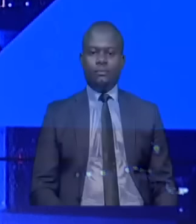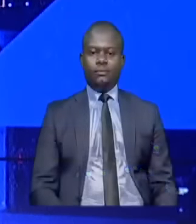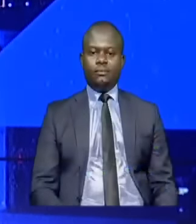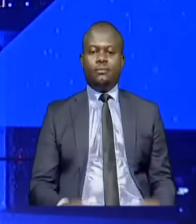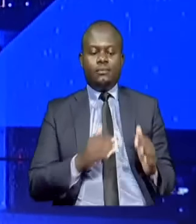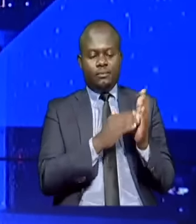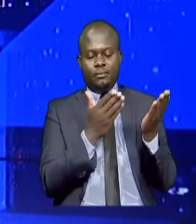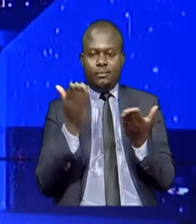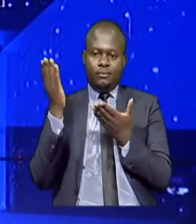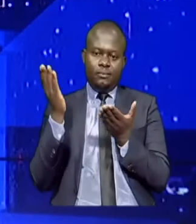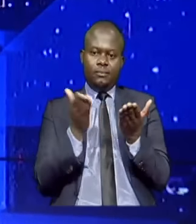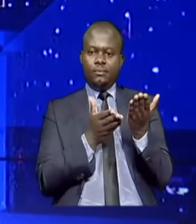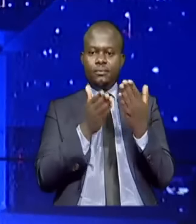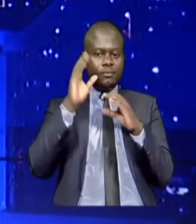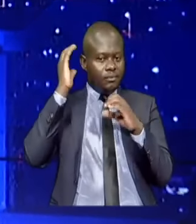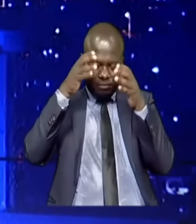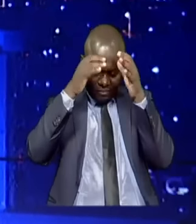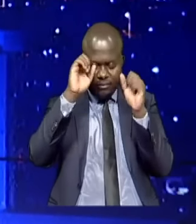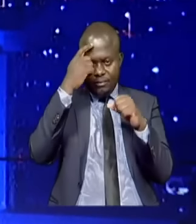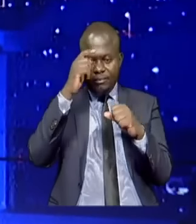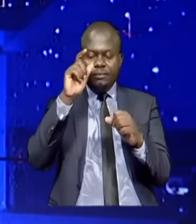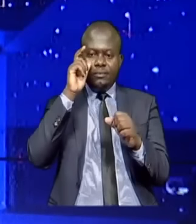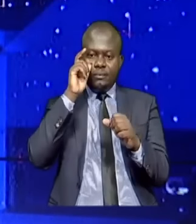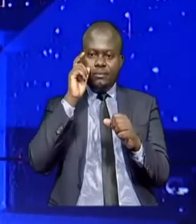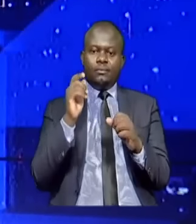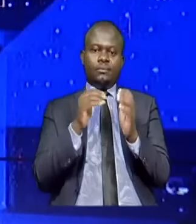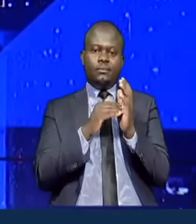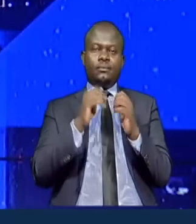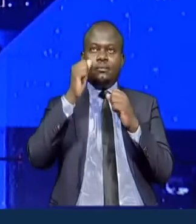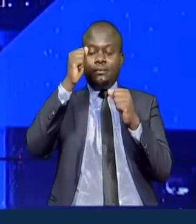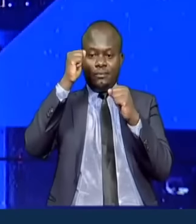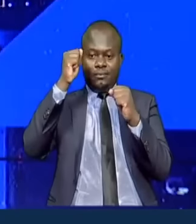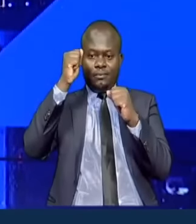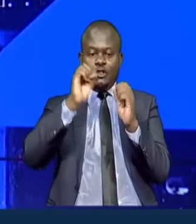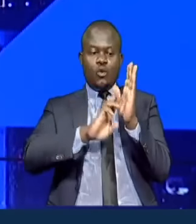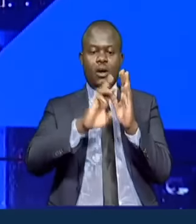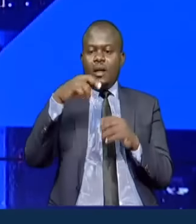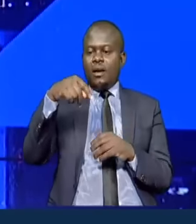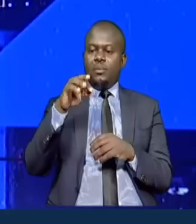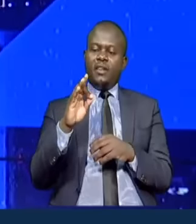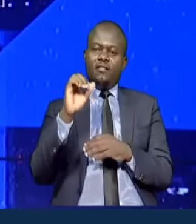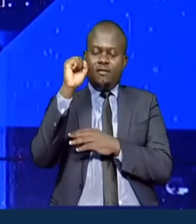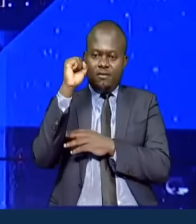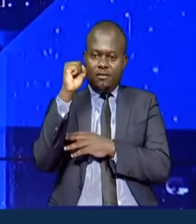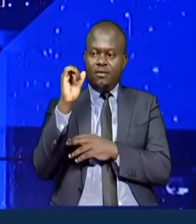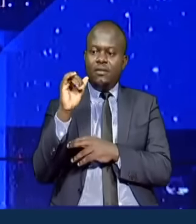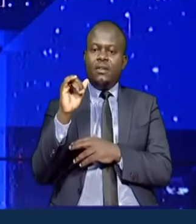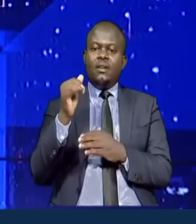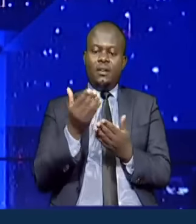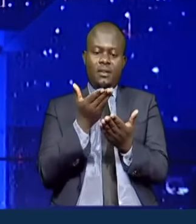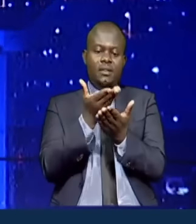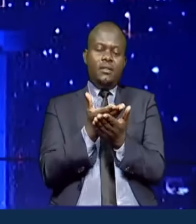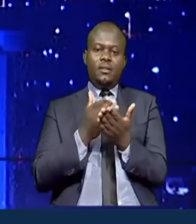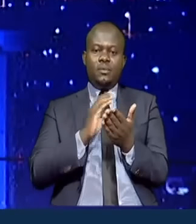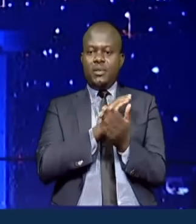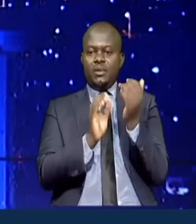Ikaze na none muri aya makuru ya Televiziyo y'u Rwanda. Perezida wa Repubulika Paul Kagame, akaba n'umukandida w'umuryango FPR Inkotanyi, yashyikirije Komisiyo